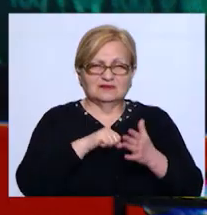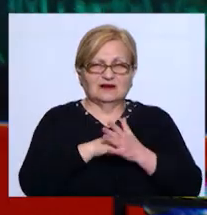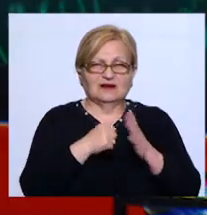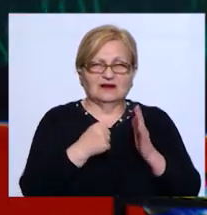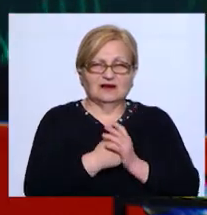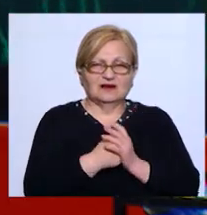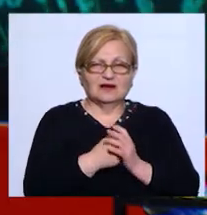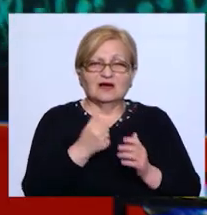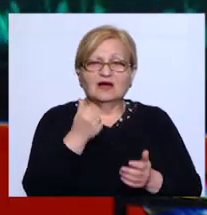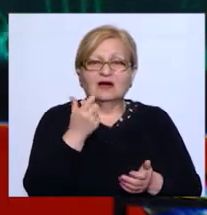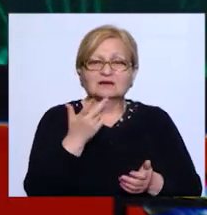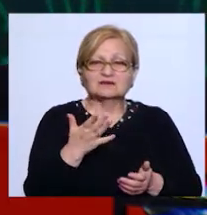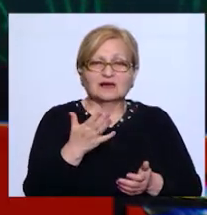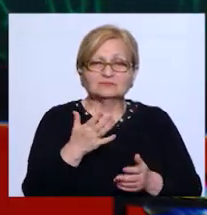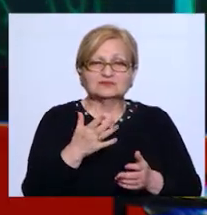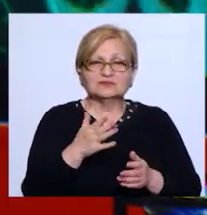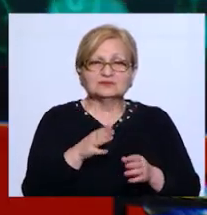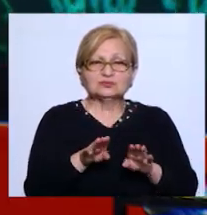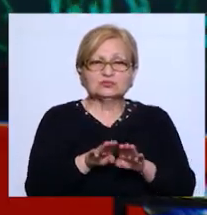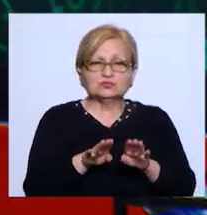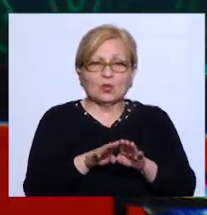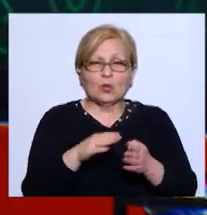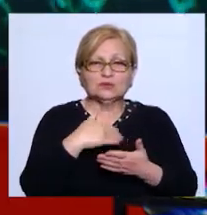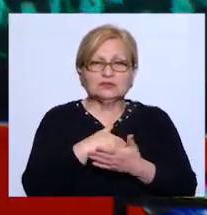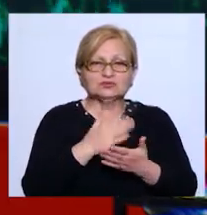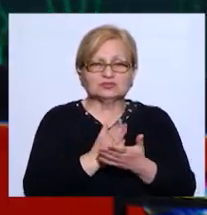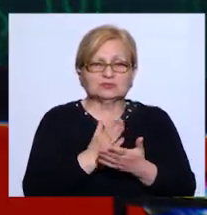ხაჭაპური რამდენ ტოლ ნაჭრად